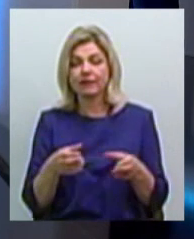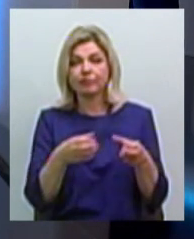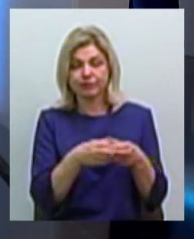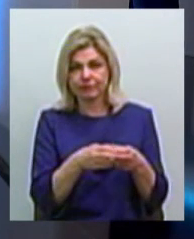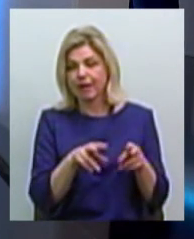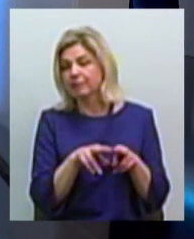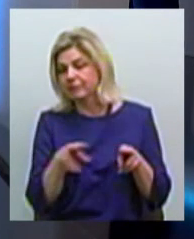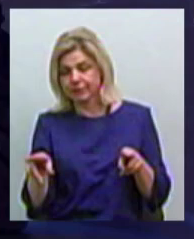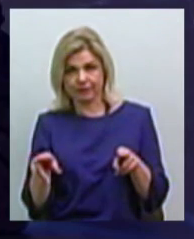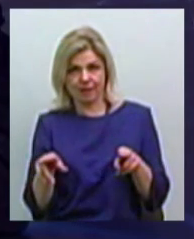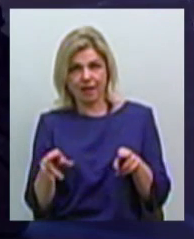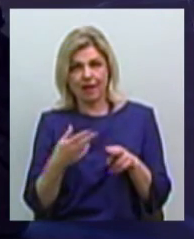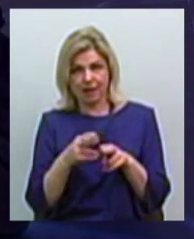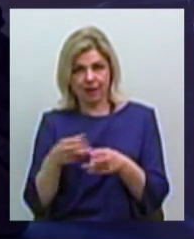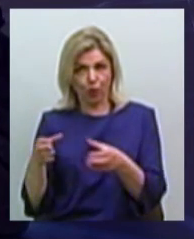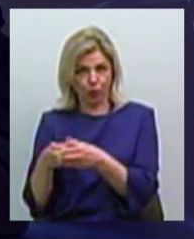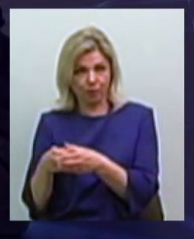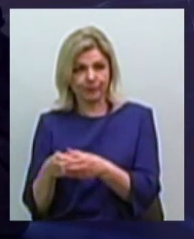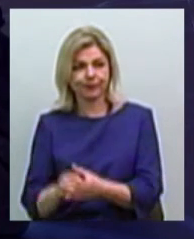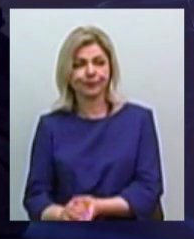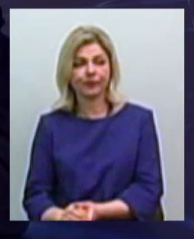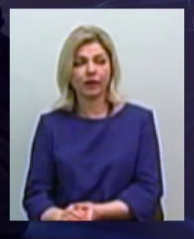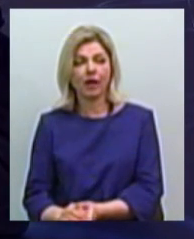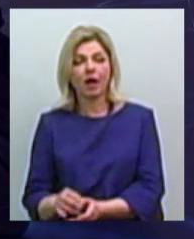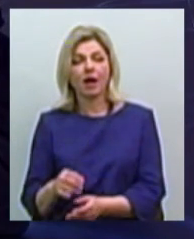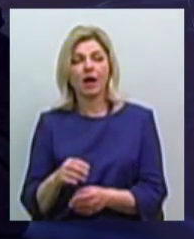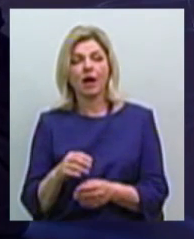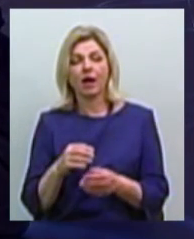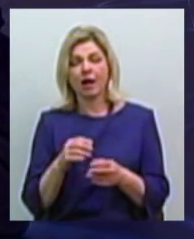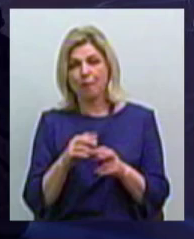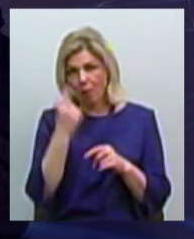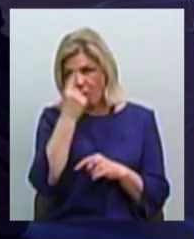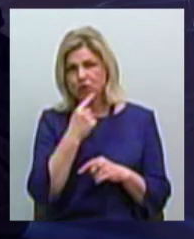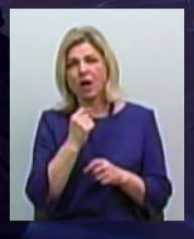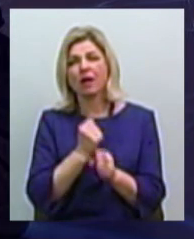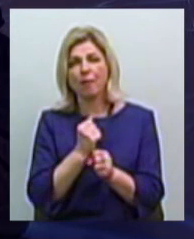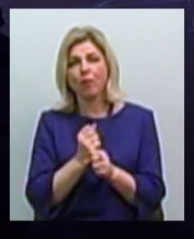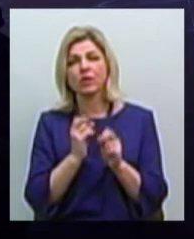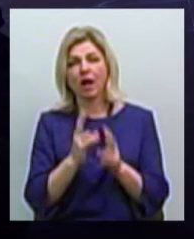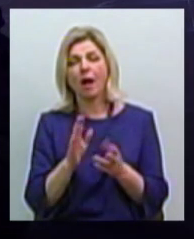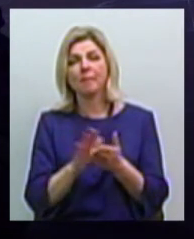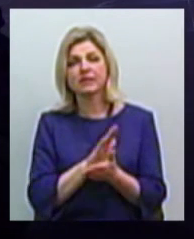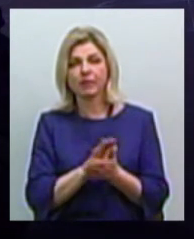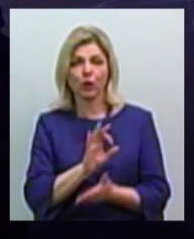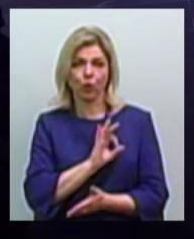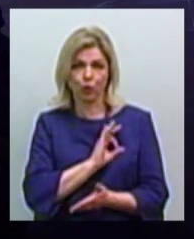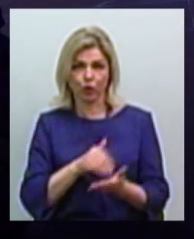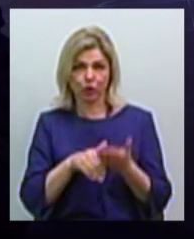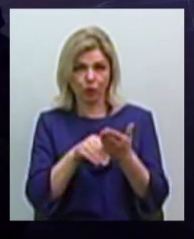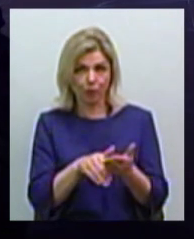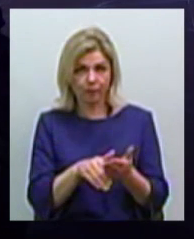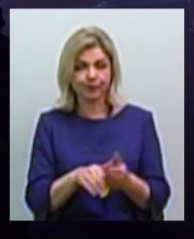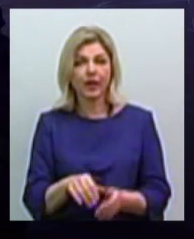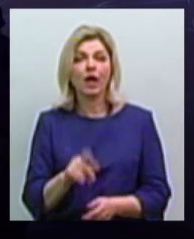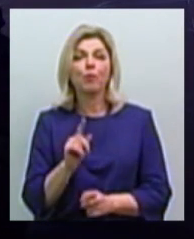як вже було правильно зазначено в сюжеті, до системи безоплатної правової допомоги. Чому ми можемо простежити